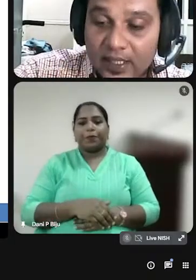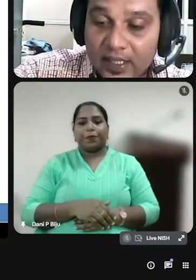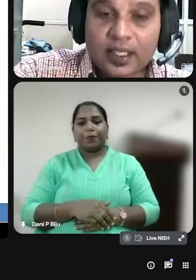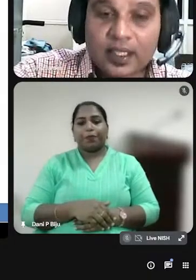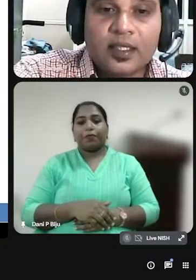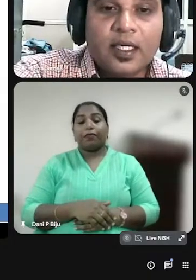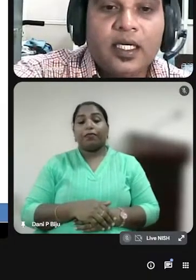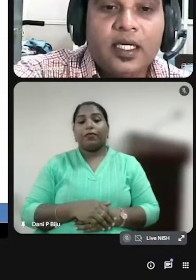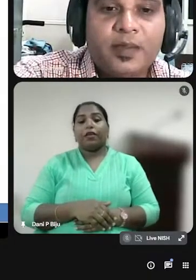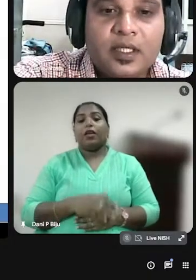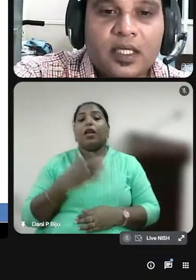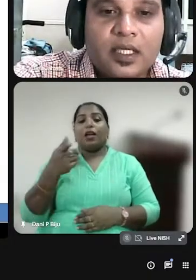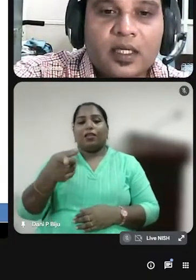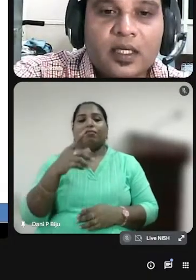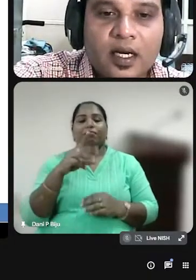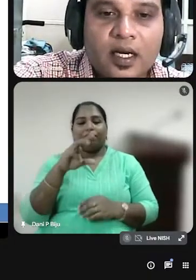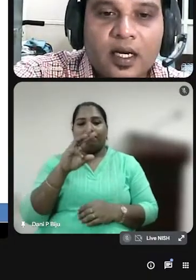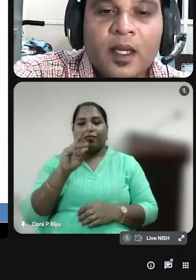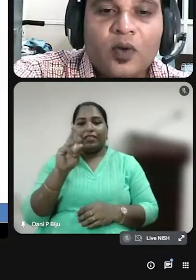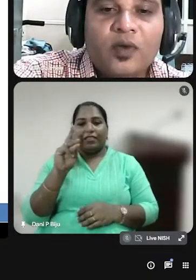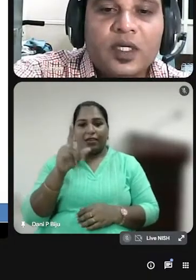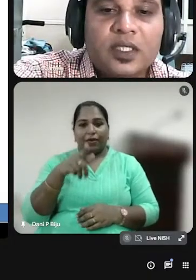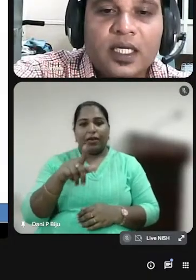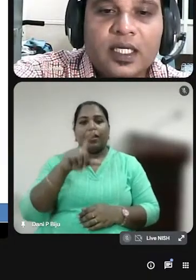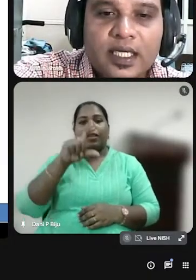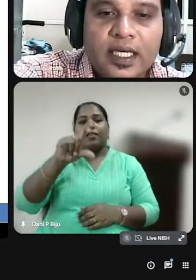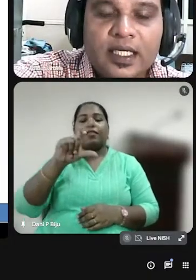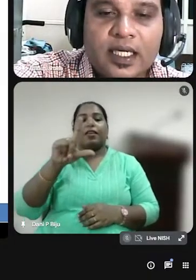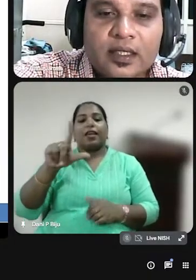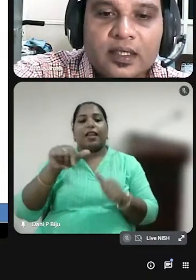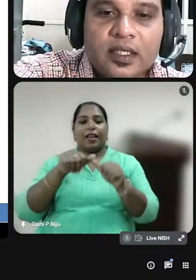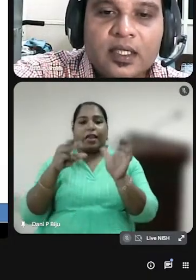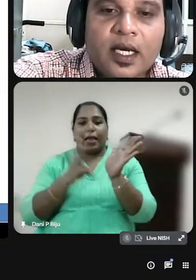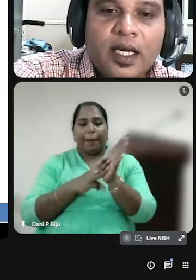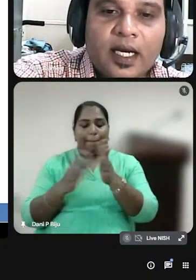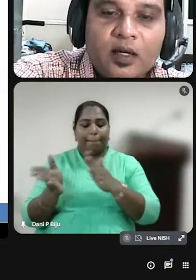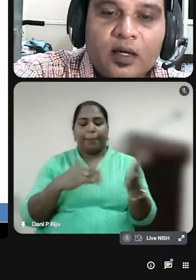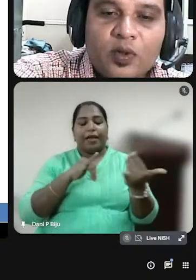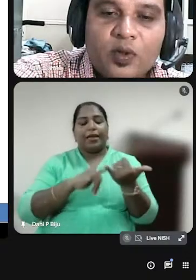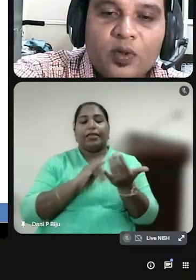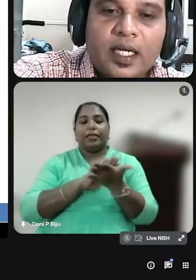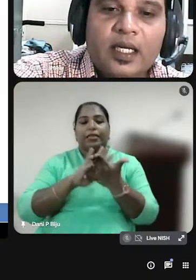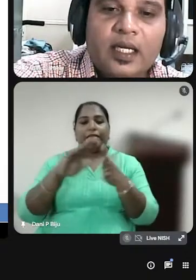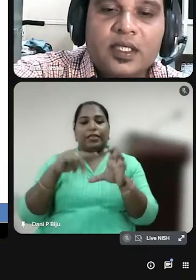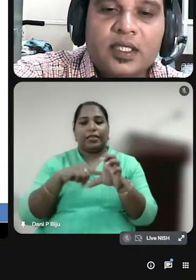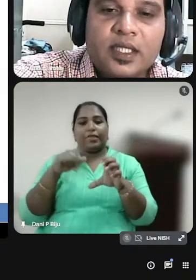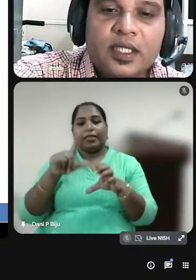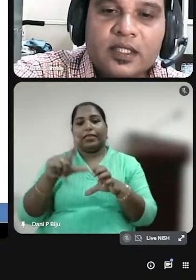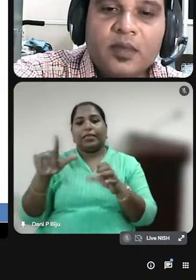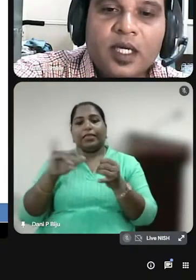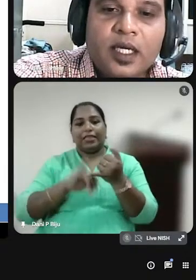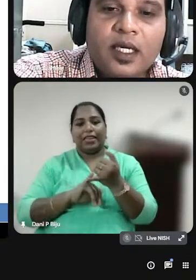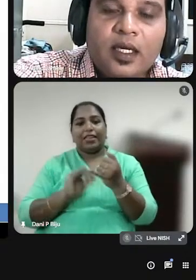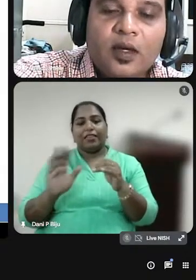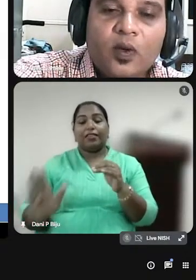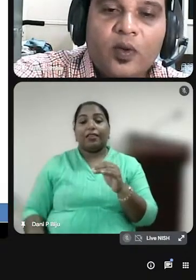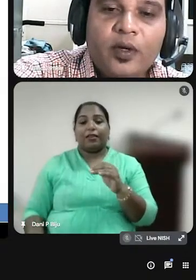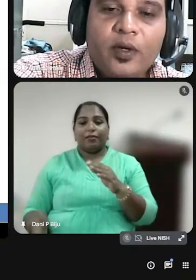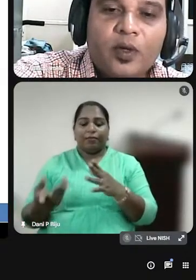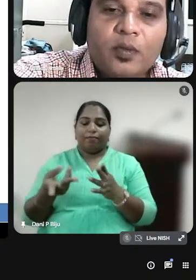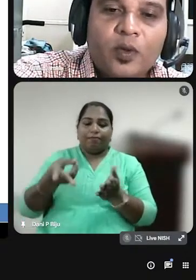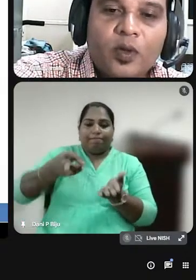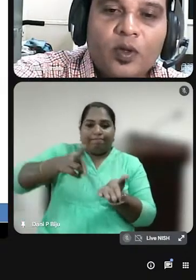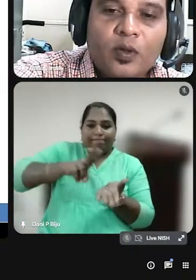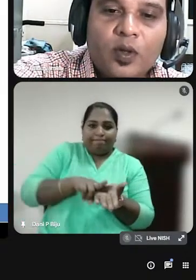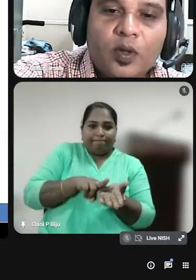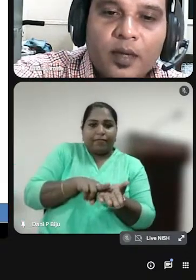വശത്തേക്ക് ചെരിഞ്ഞ് കിടന്ന്, ഈ പിക്ചറിൽ നിങ്ങൾക്ക് കാണാം, ഒരു വശത്തേക്ക് ചെരിഞ്ഞ് കിടന്നിട്ട് 2 മുട്ടും മടക്കി വെച്ചതിന് ശേഷം ഈ ഒരു